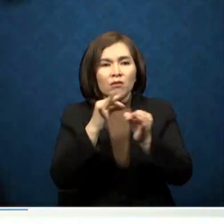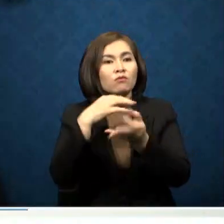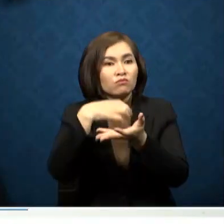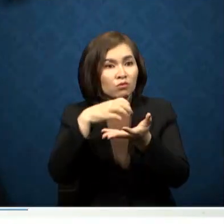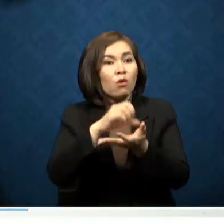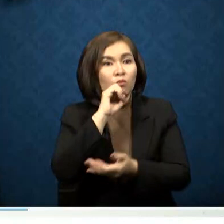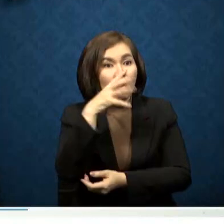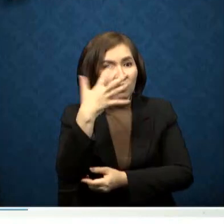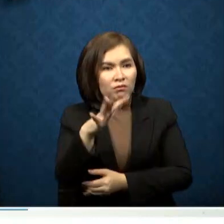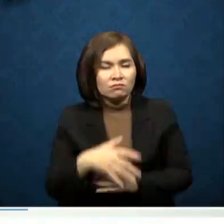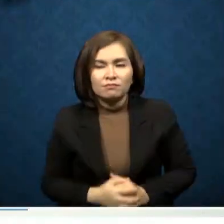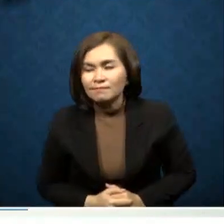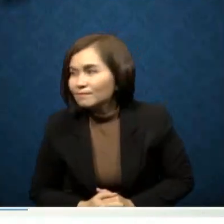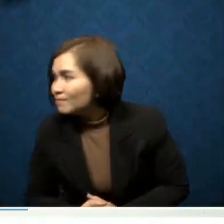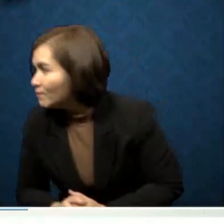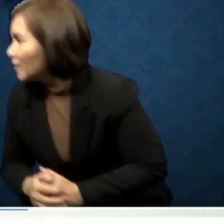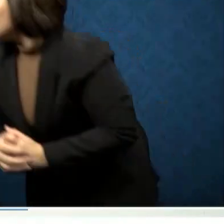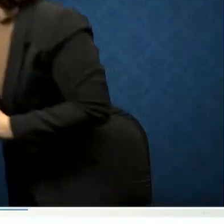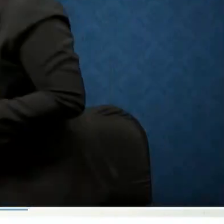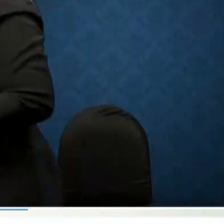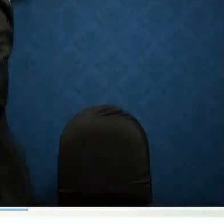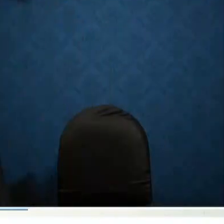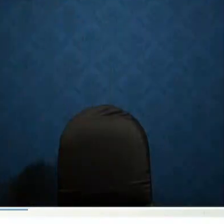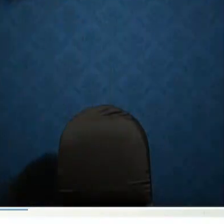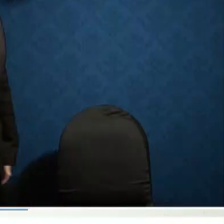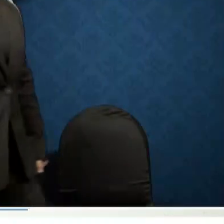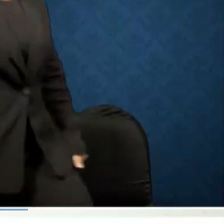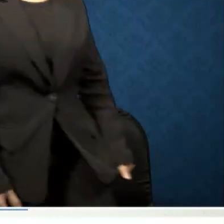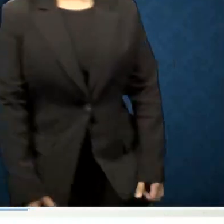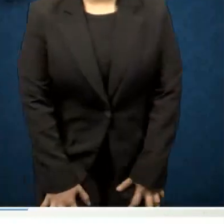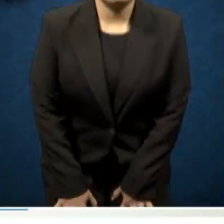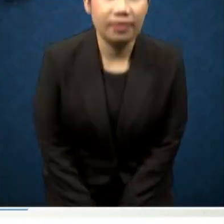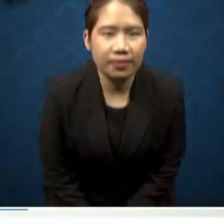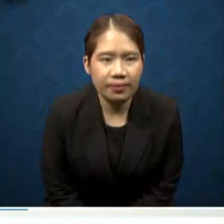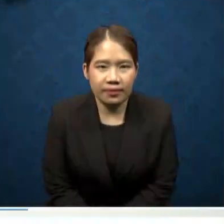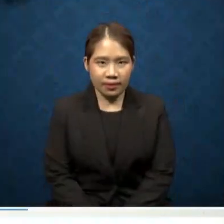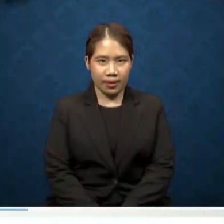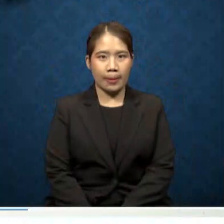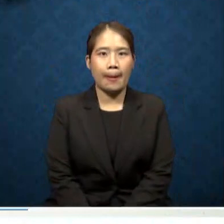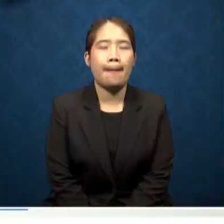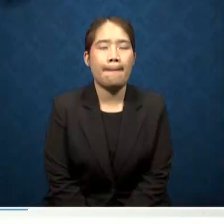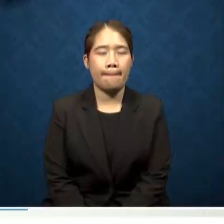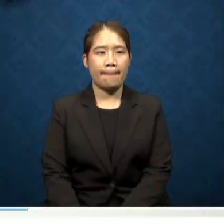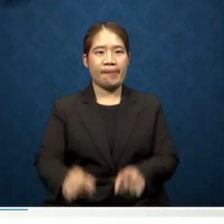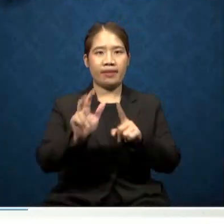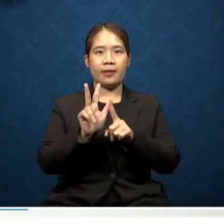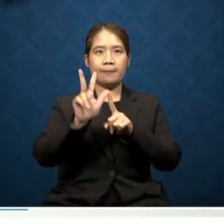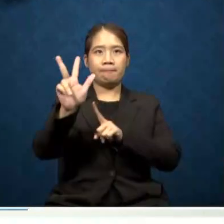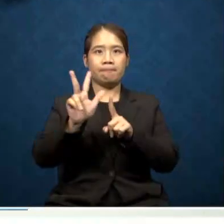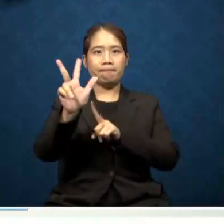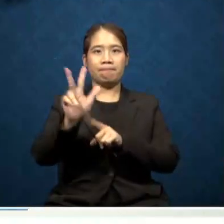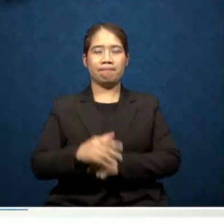นะไปกับเอ่อที่ประชุมของสมาชิกุสภาเรื่องแรกไปแล้วนะครับเอ่อประเด็นที่ 3คือ